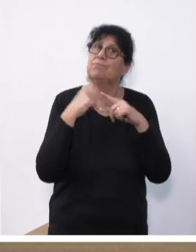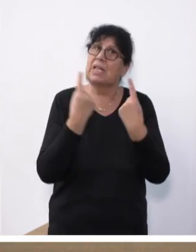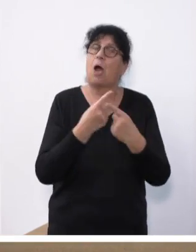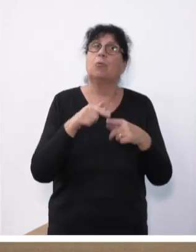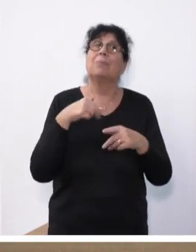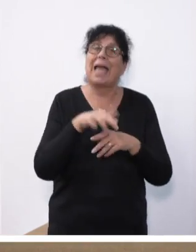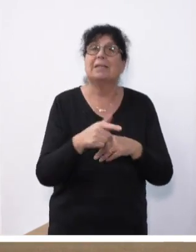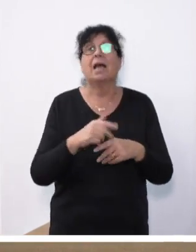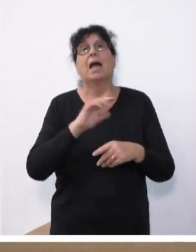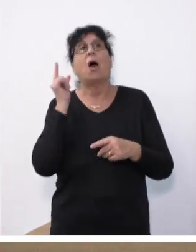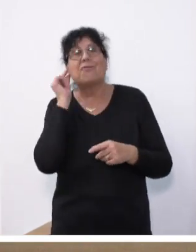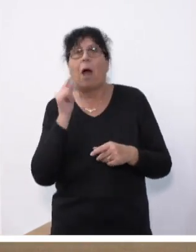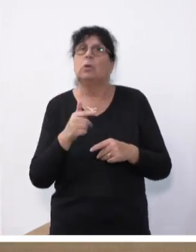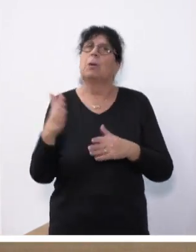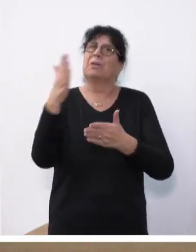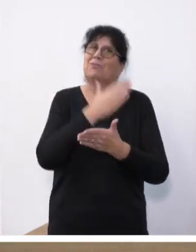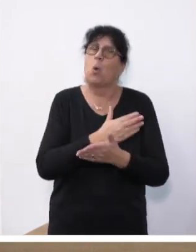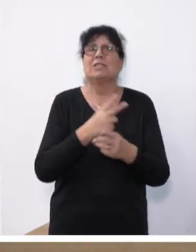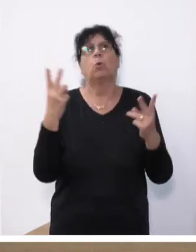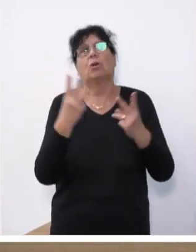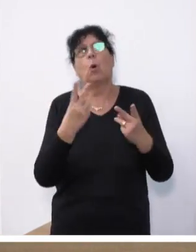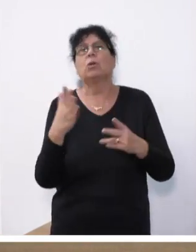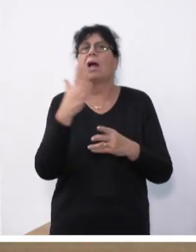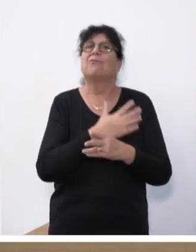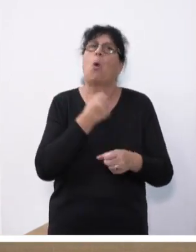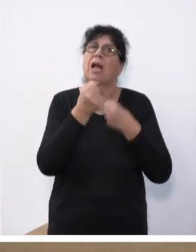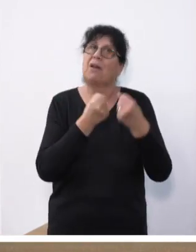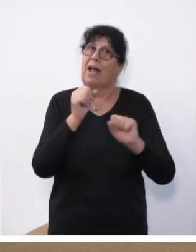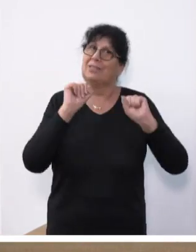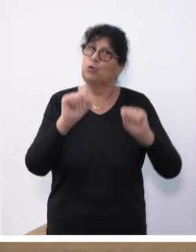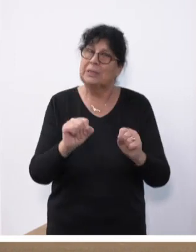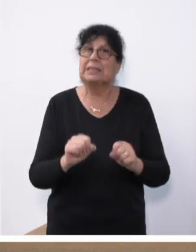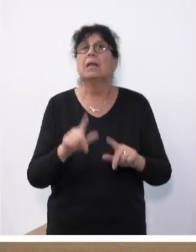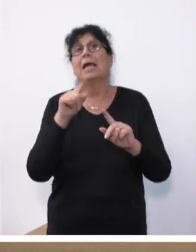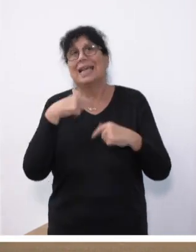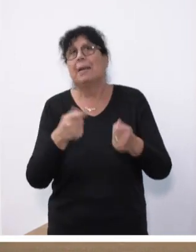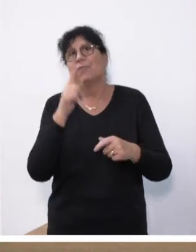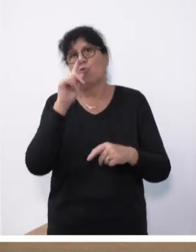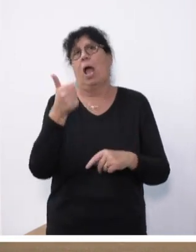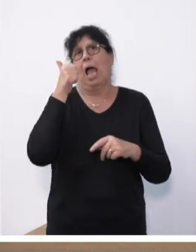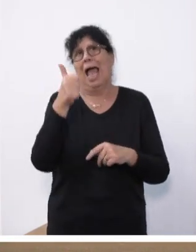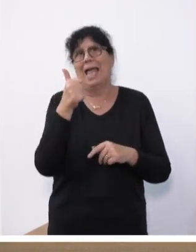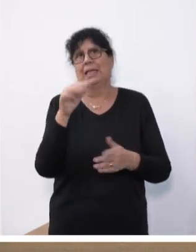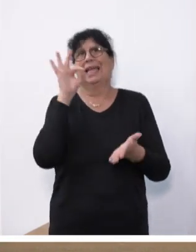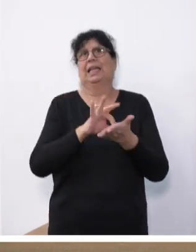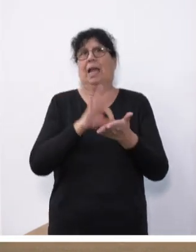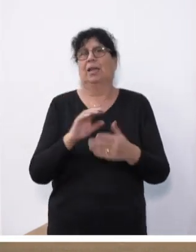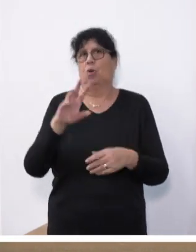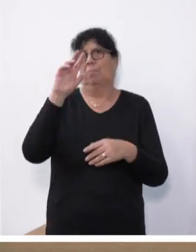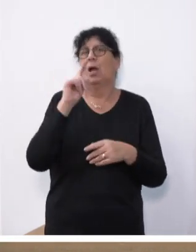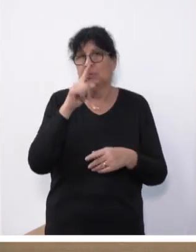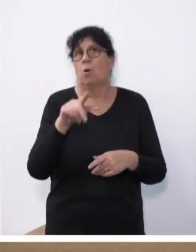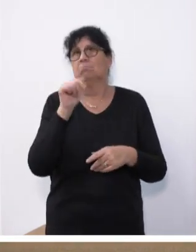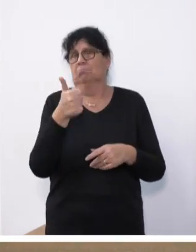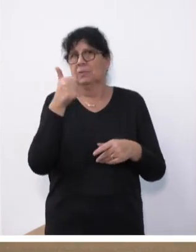zu bevorzugen oder vor Gewalt zu schützen, dann gibt es für sie knallhart nur ein Kriterium. Das Kriterium, welches dann ausschließlich zählt